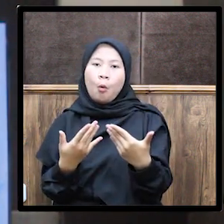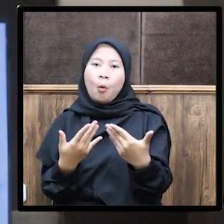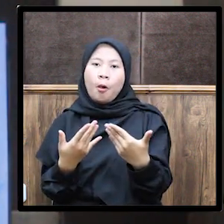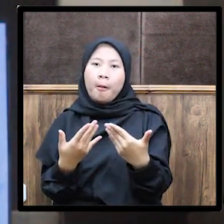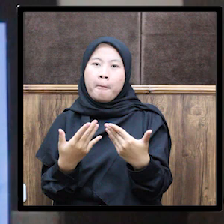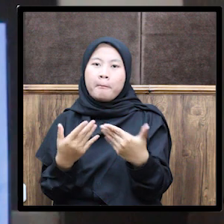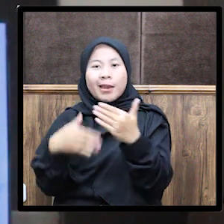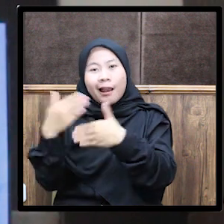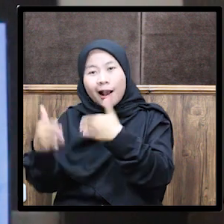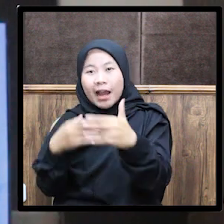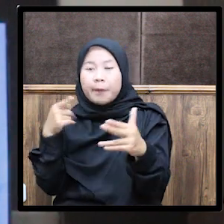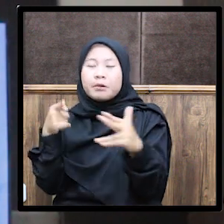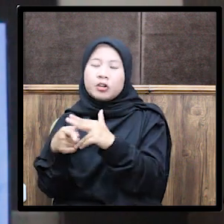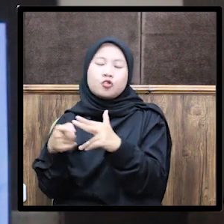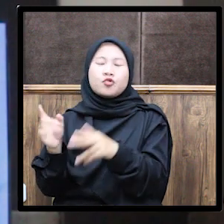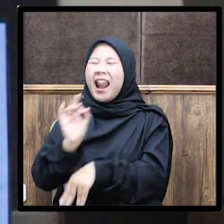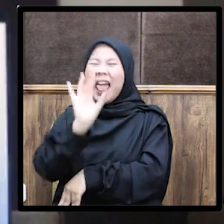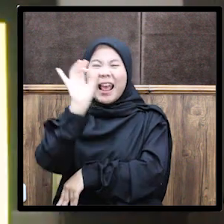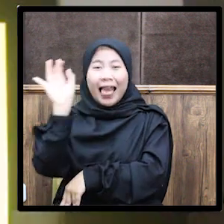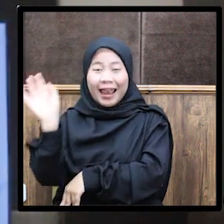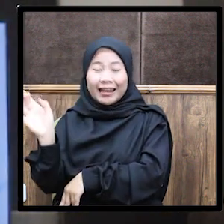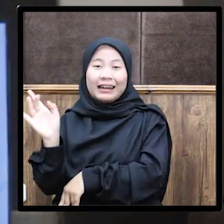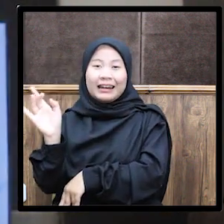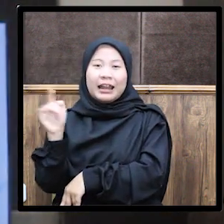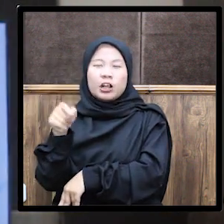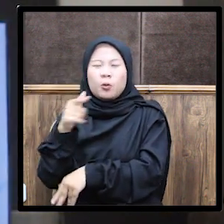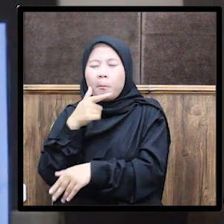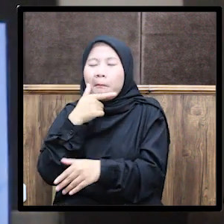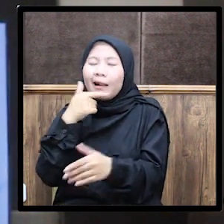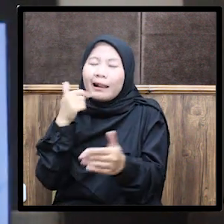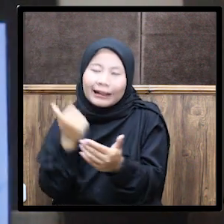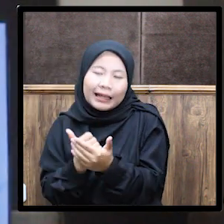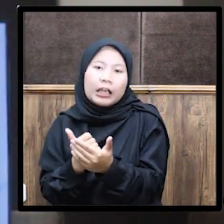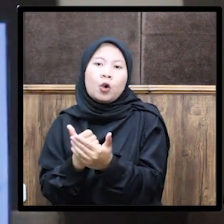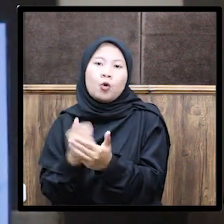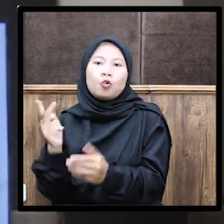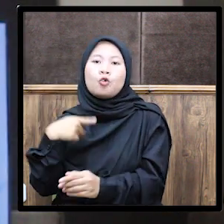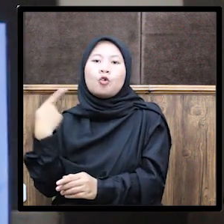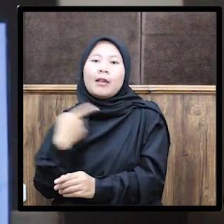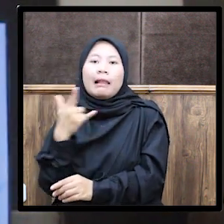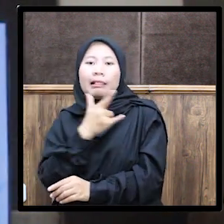penyelenggara pemilu dan seterusnya. Saya kira itu bagian-bagian yang sangat penting untuk dikawal ke depan.